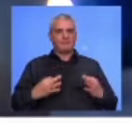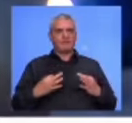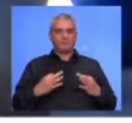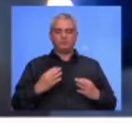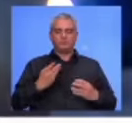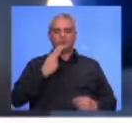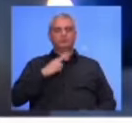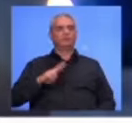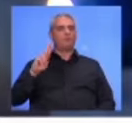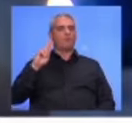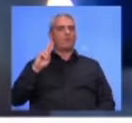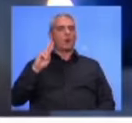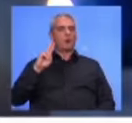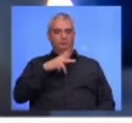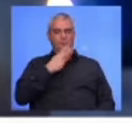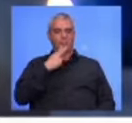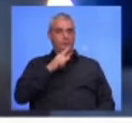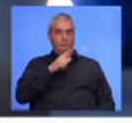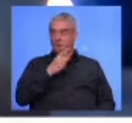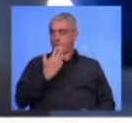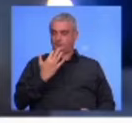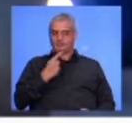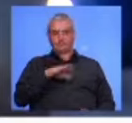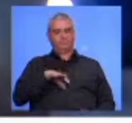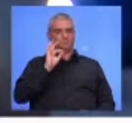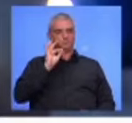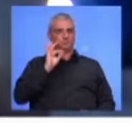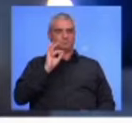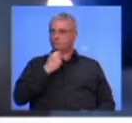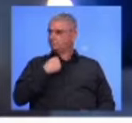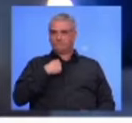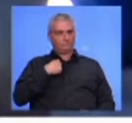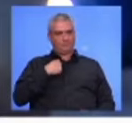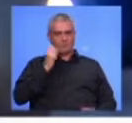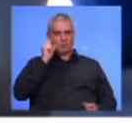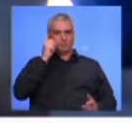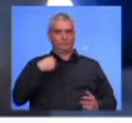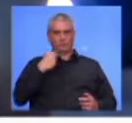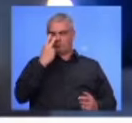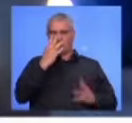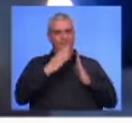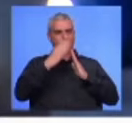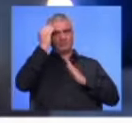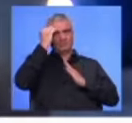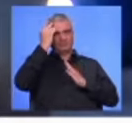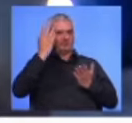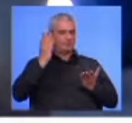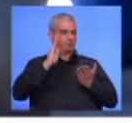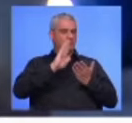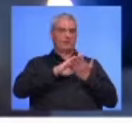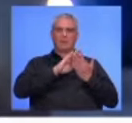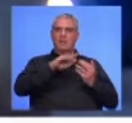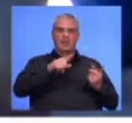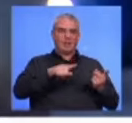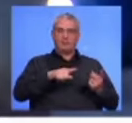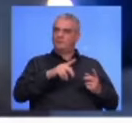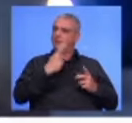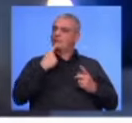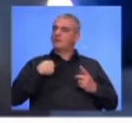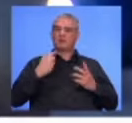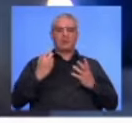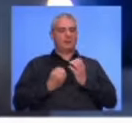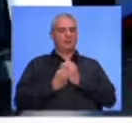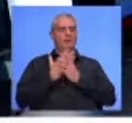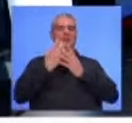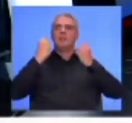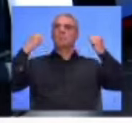שהם נשבעים אליה כשהם נבחרים, אנחנו לא נתפלא כשאנחנו רואים את זה בבתי הספר בין הילדים. לבין... ארצות הברית, ערש הדמוקרטיה, אוי